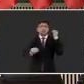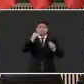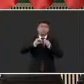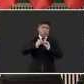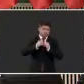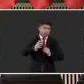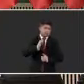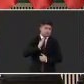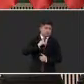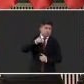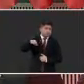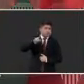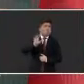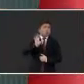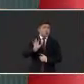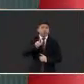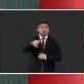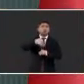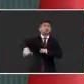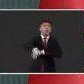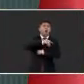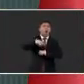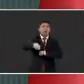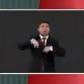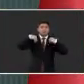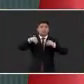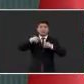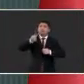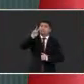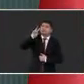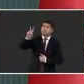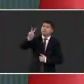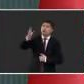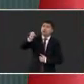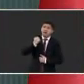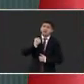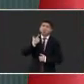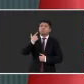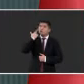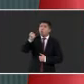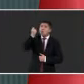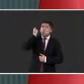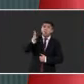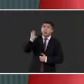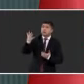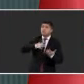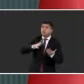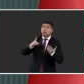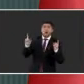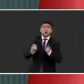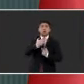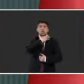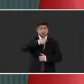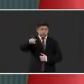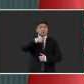vardır. Elbette sokakta, tezgahta, vitrinde canımızı yakan fiyat artışları vardır.